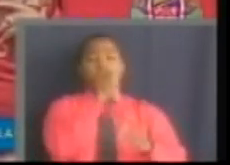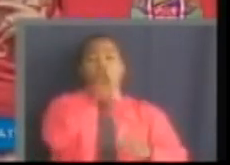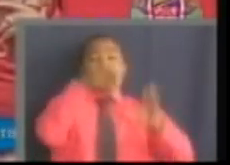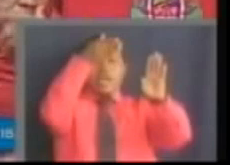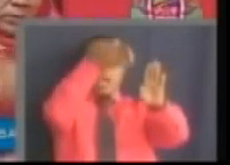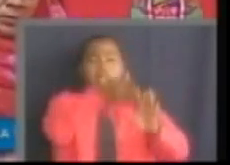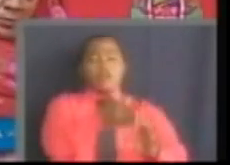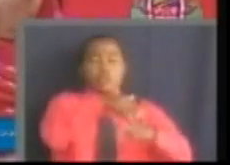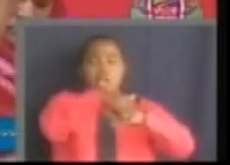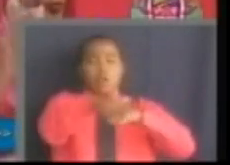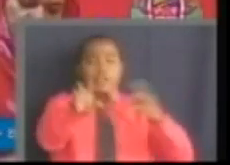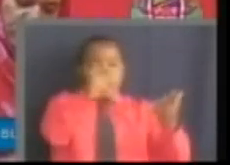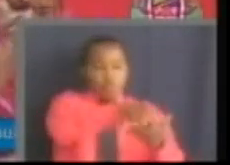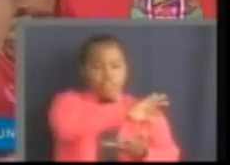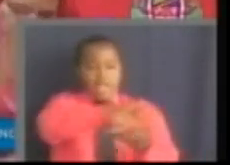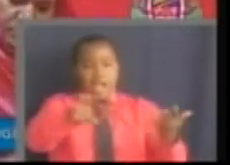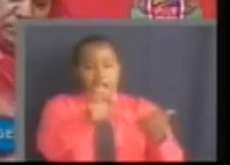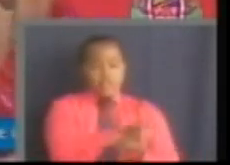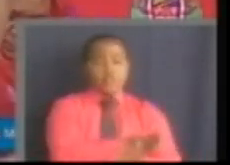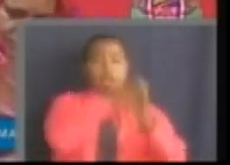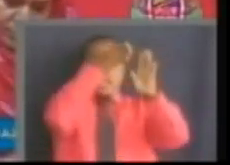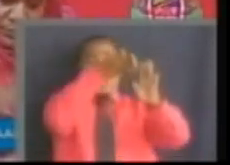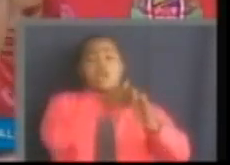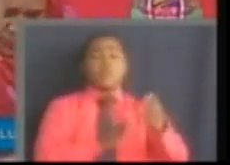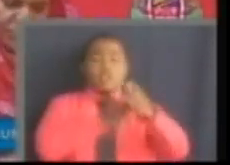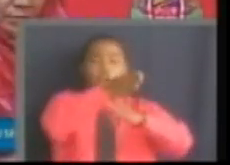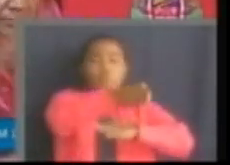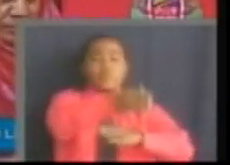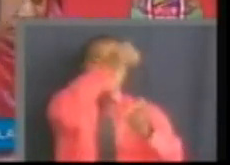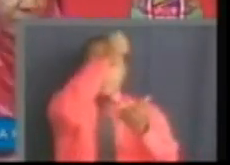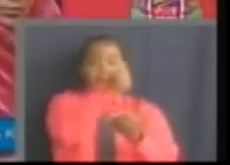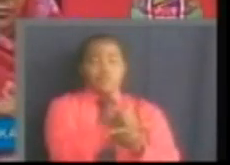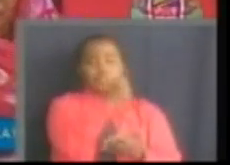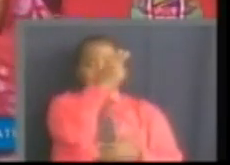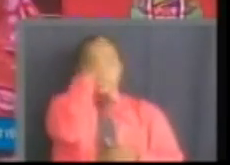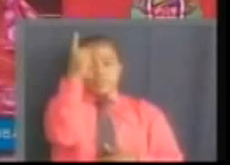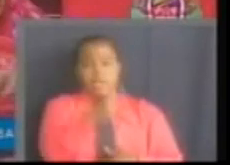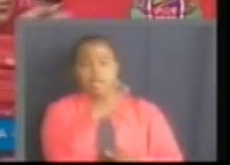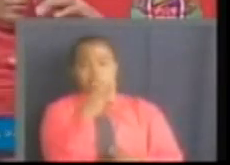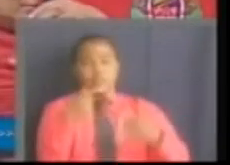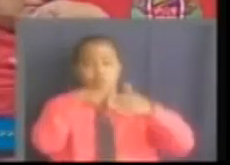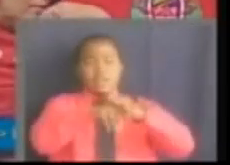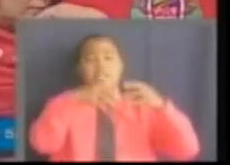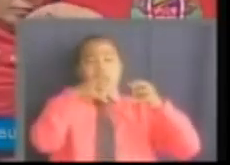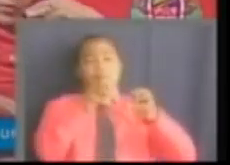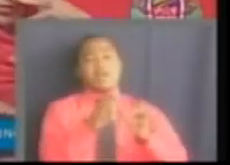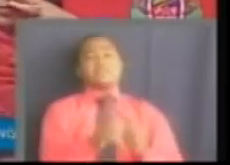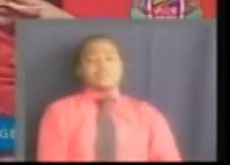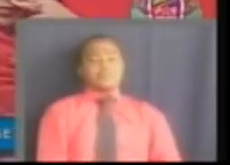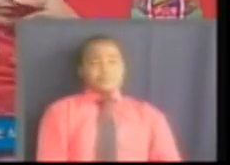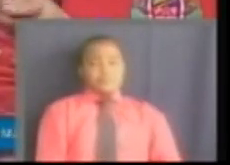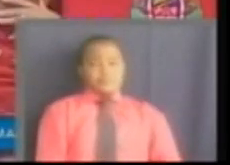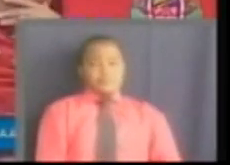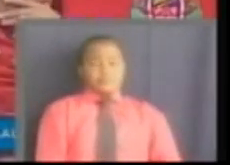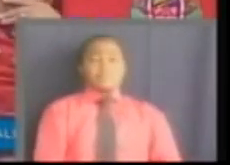kwenda kuchakachua azma ya kupitisha maamuzi kwa mbili ya tatu kwenye kamati. Na mheshimiwa mwenyekiti, hali